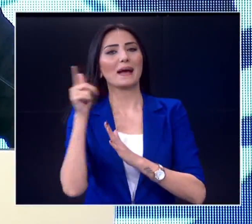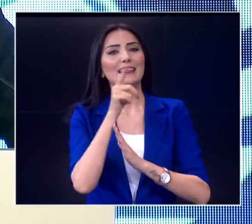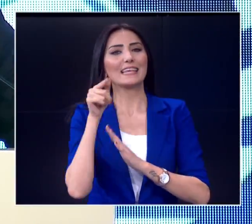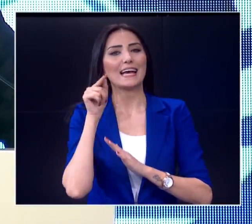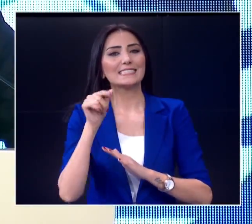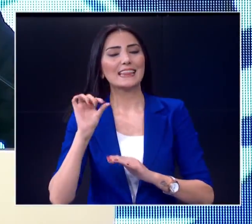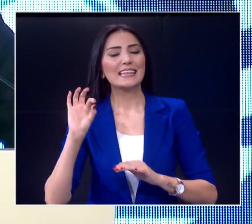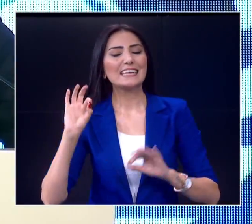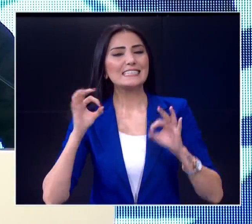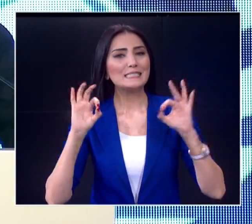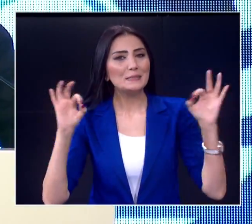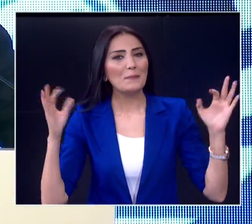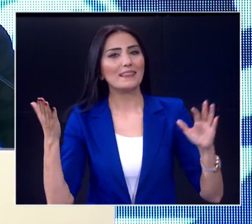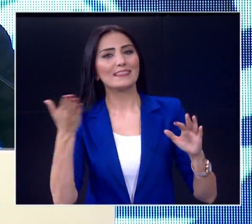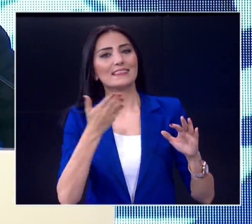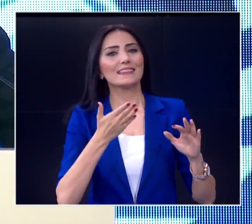kıymetli